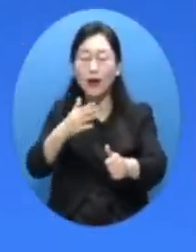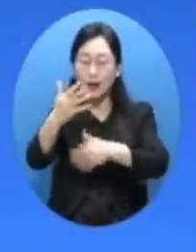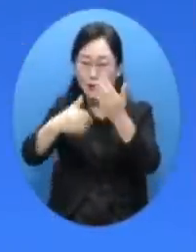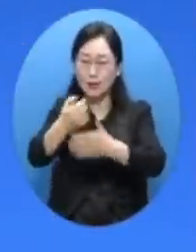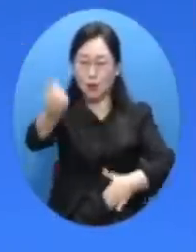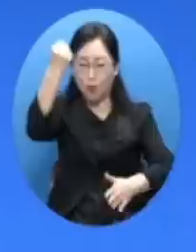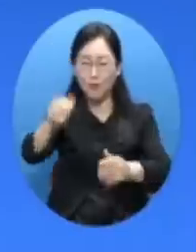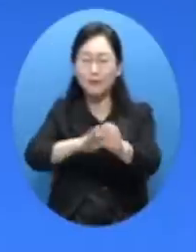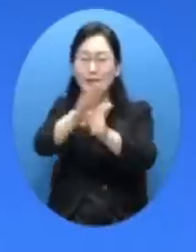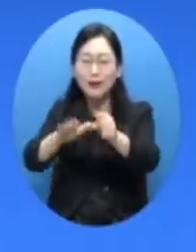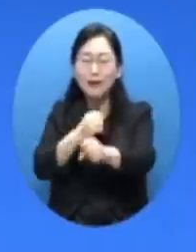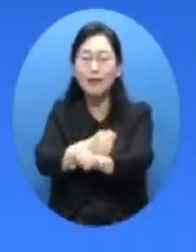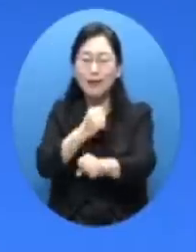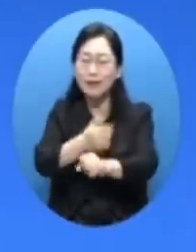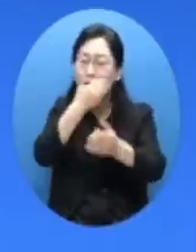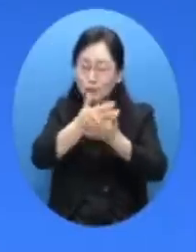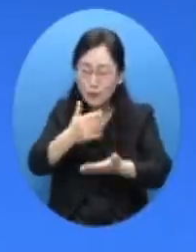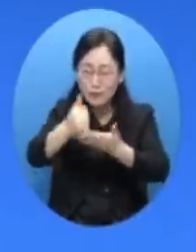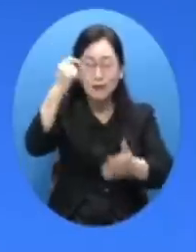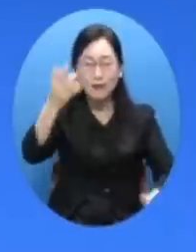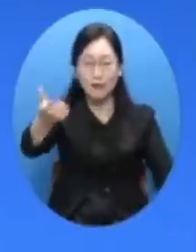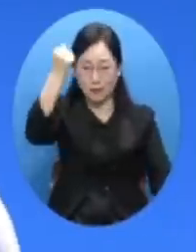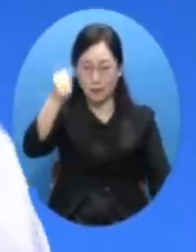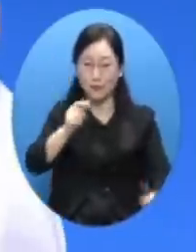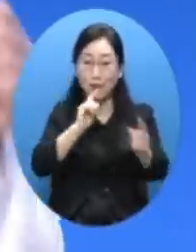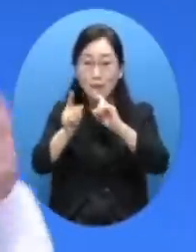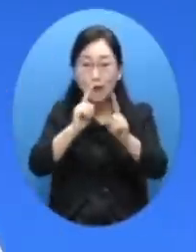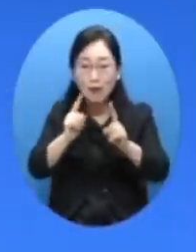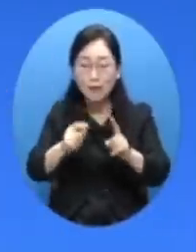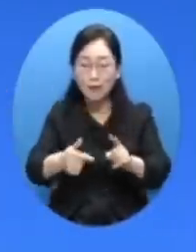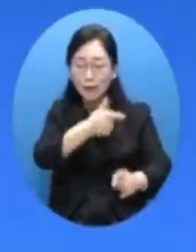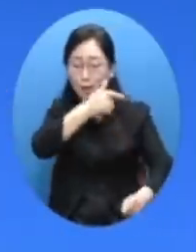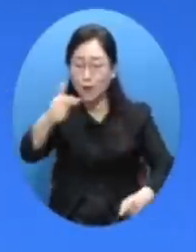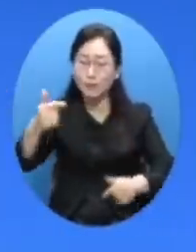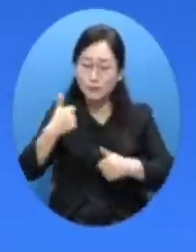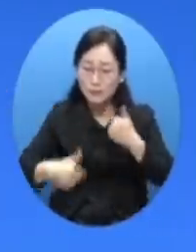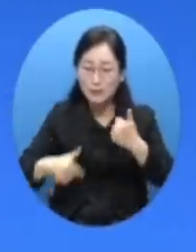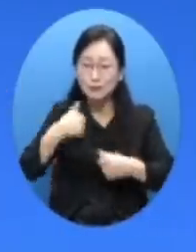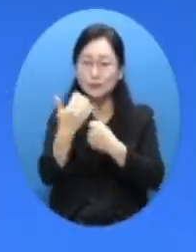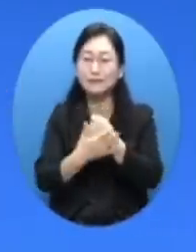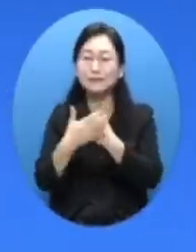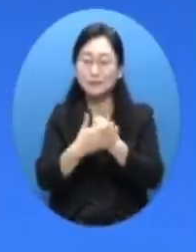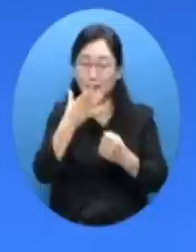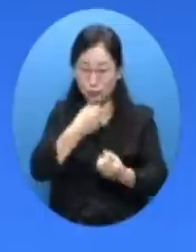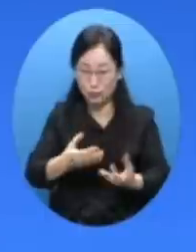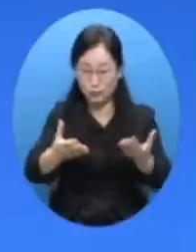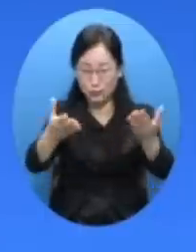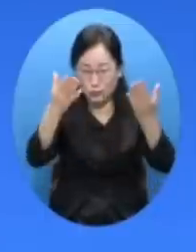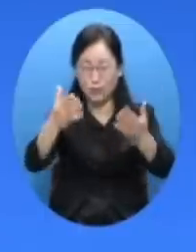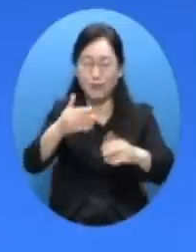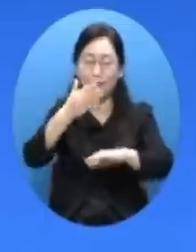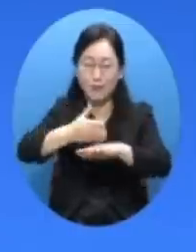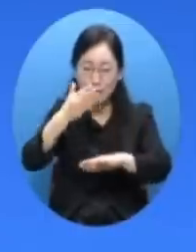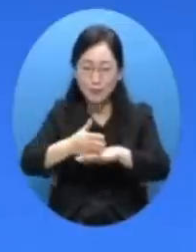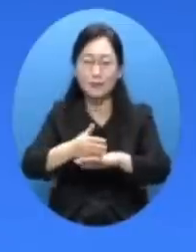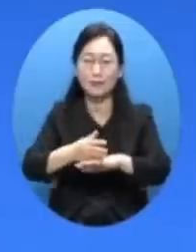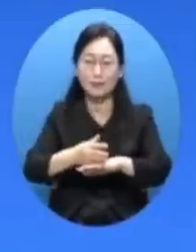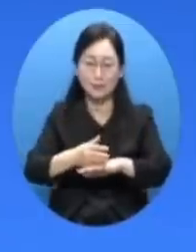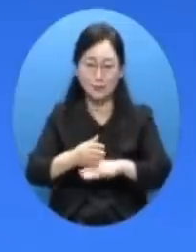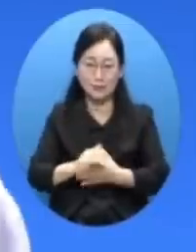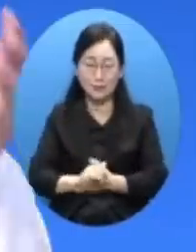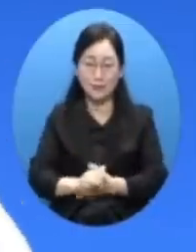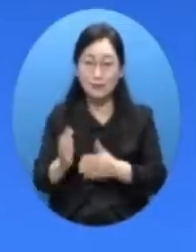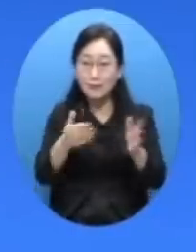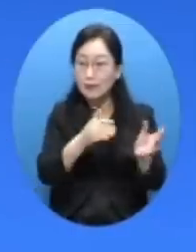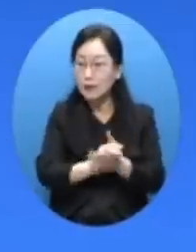사랑하고 내가 너를 귀히 여긴다 말씀하시니 얼마나 큰 기쁨이고 은혜이고 축복이고 감사할 내용입니까? 그런데